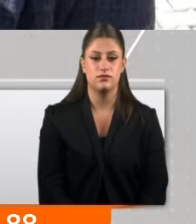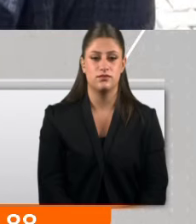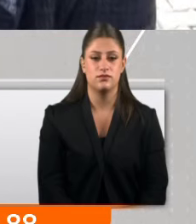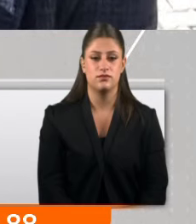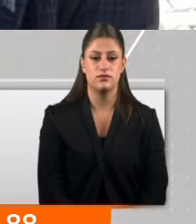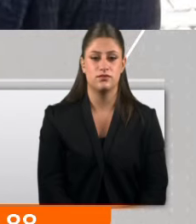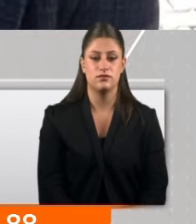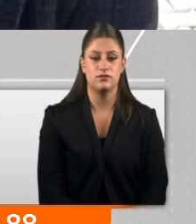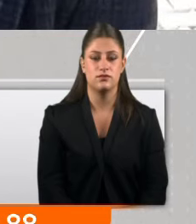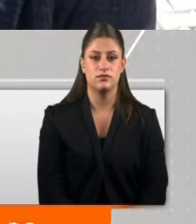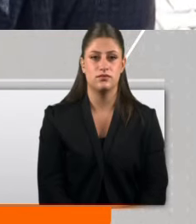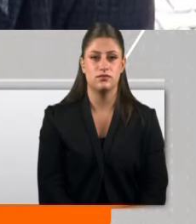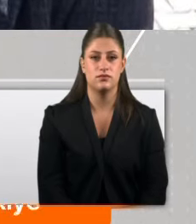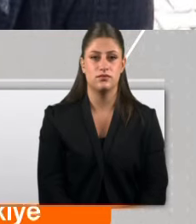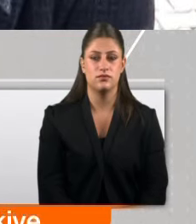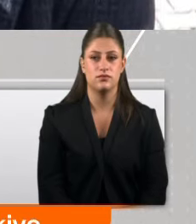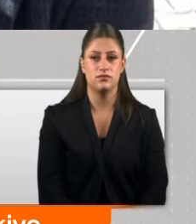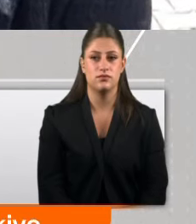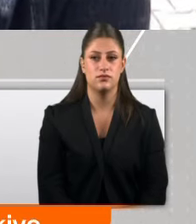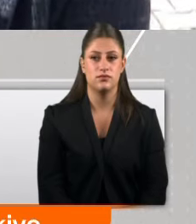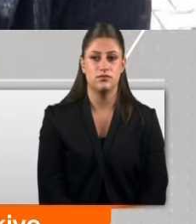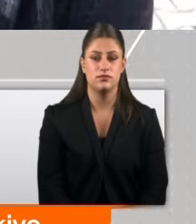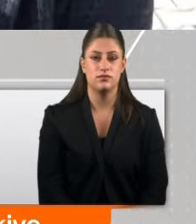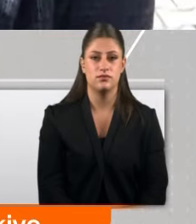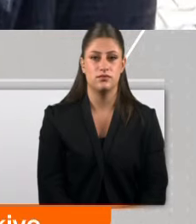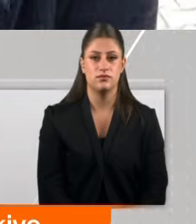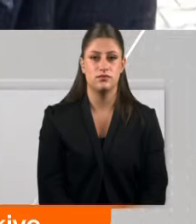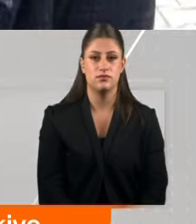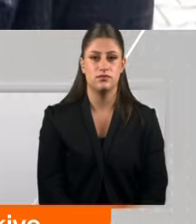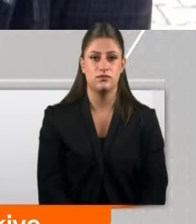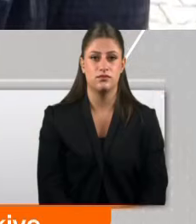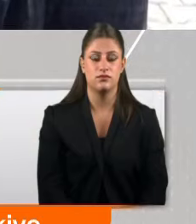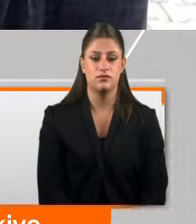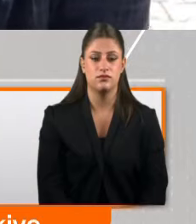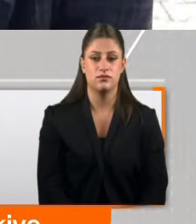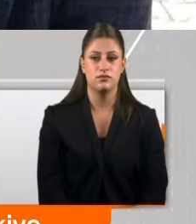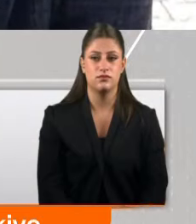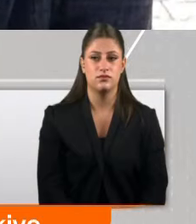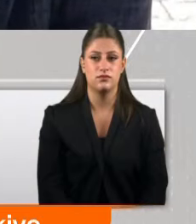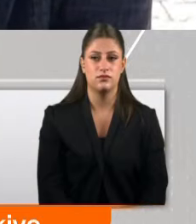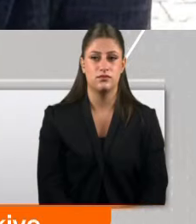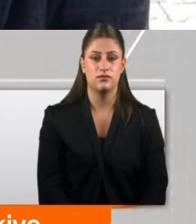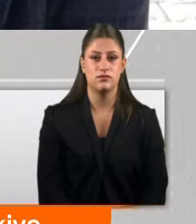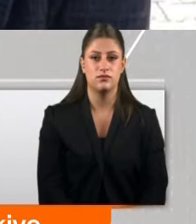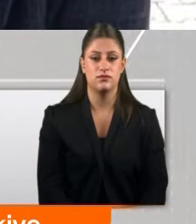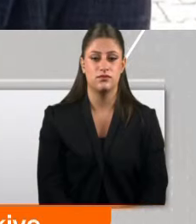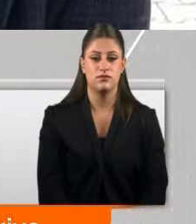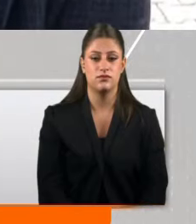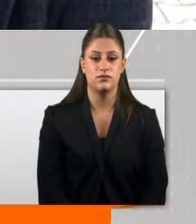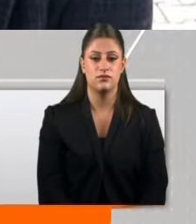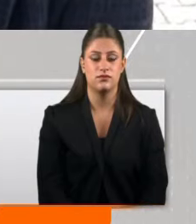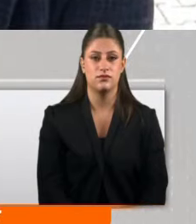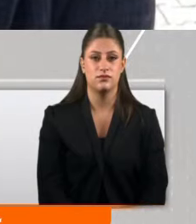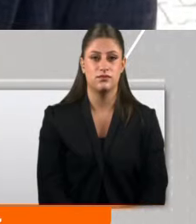yükü vermezmiş. Bu yüzden bizleri özel seçmiş. Bir gün döneceğiz ona ki öbür tarafta beni